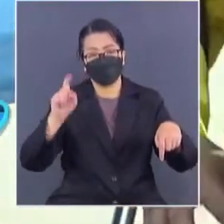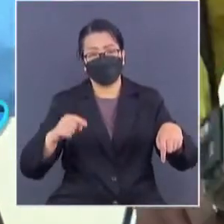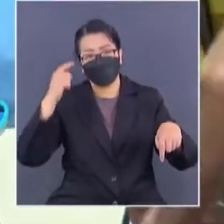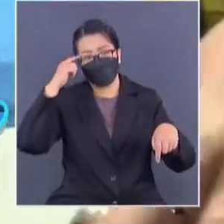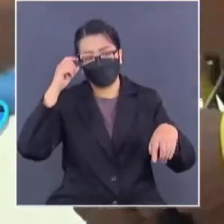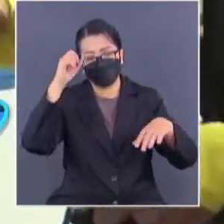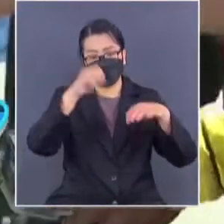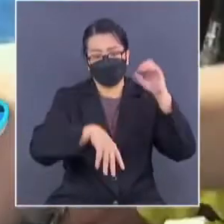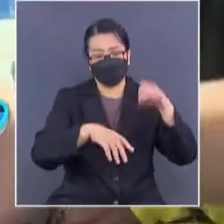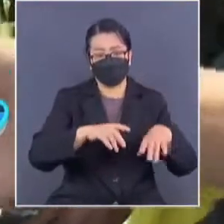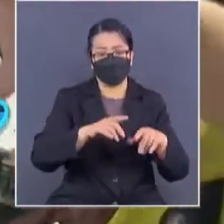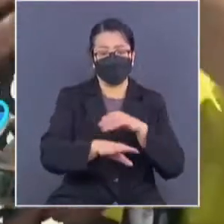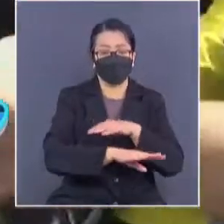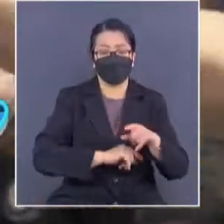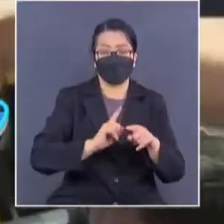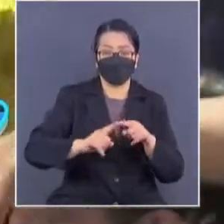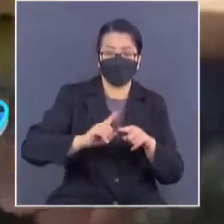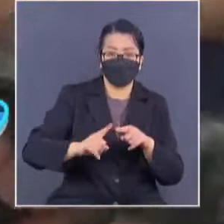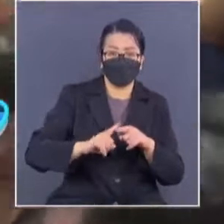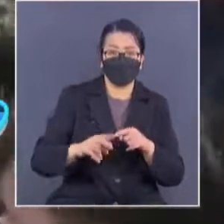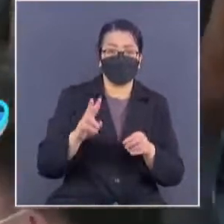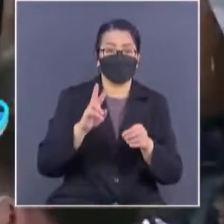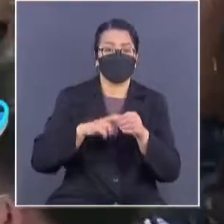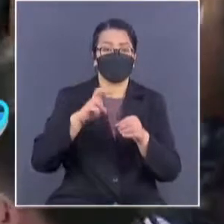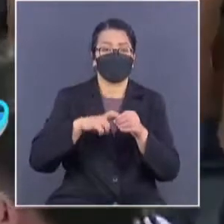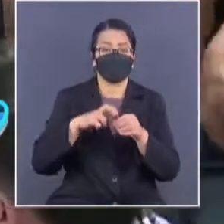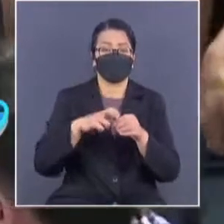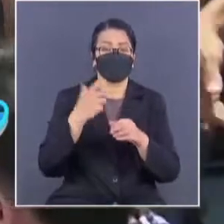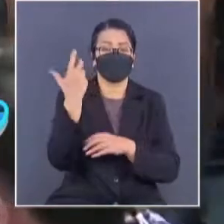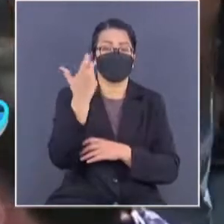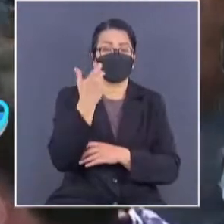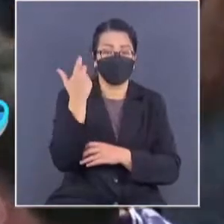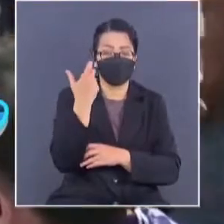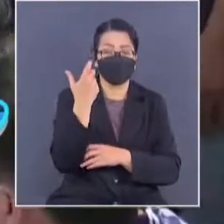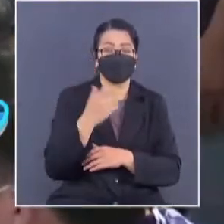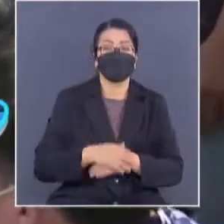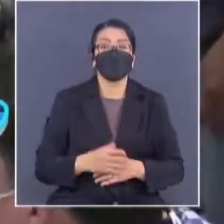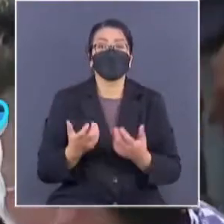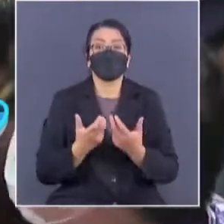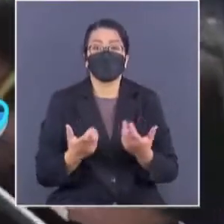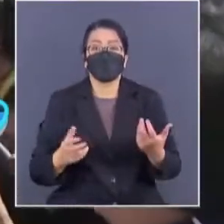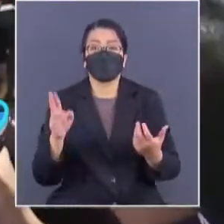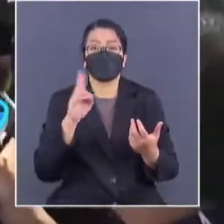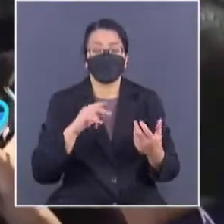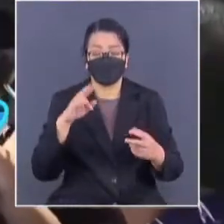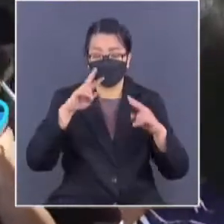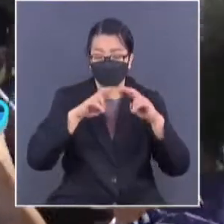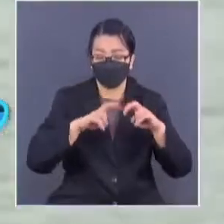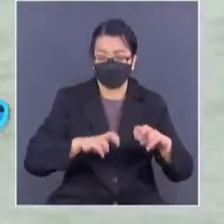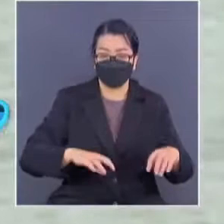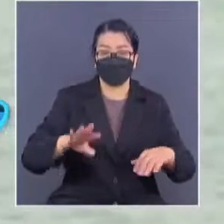ทิ้งหลักฐานที่เป็นมีดหรือว่าที่เปิดขวดไวน์นั่นเองนะคะสำหรับอุปกรณ์ที่ใช้ในการค้นหาเมื่อว